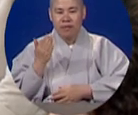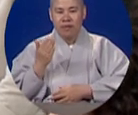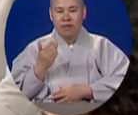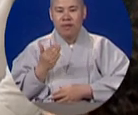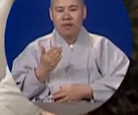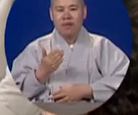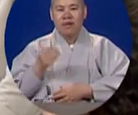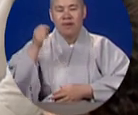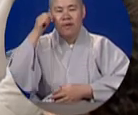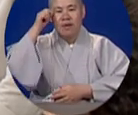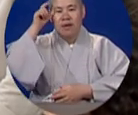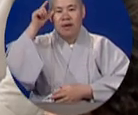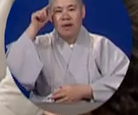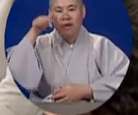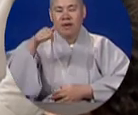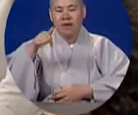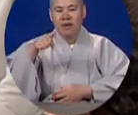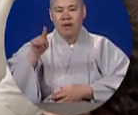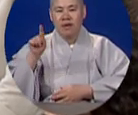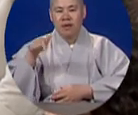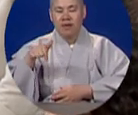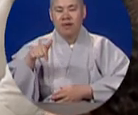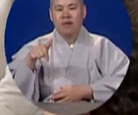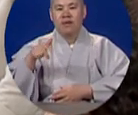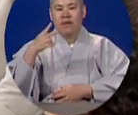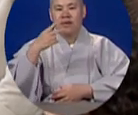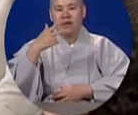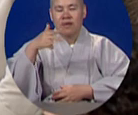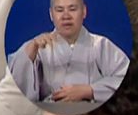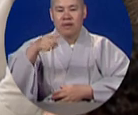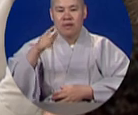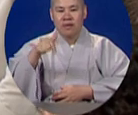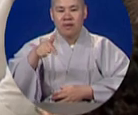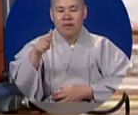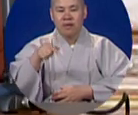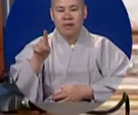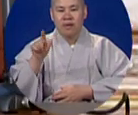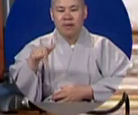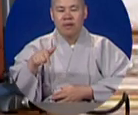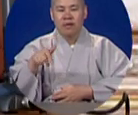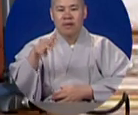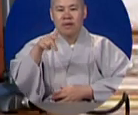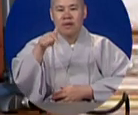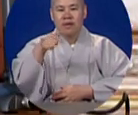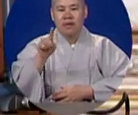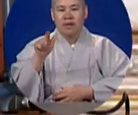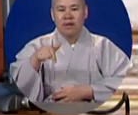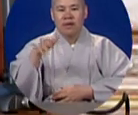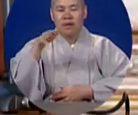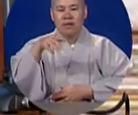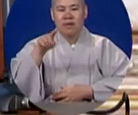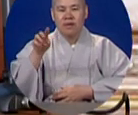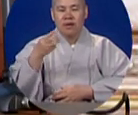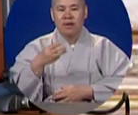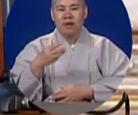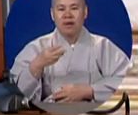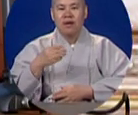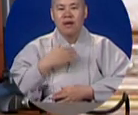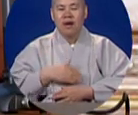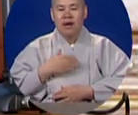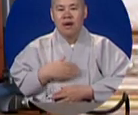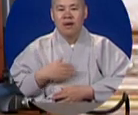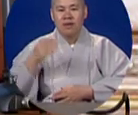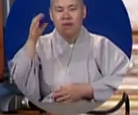깨달을 깎자 염기 즉각이에요 각찰이라고 각찰 알아서 살펴라 이거예요